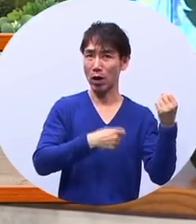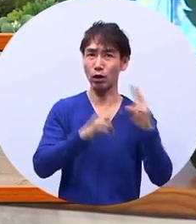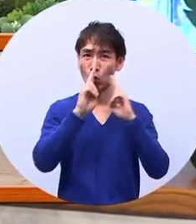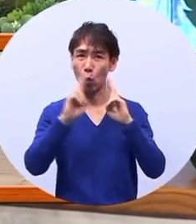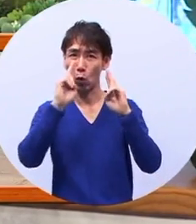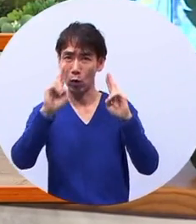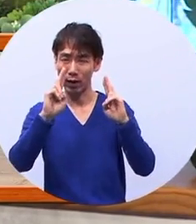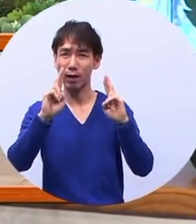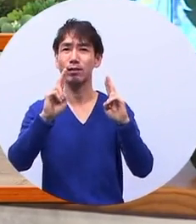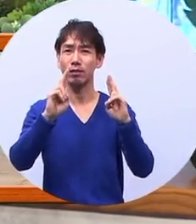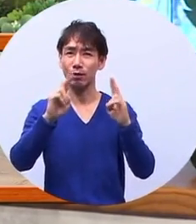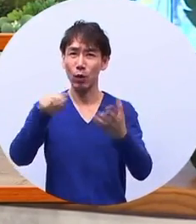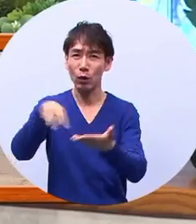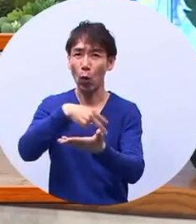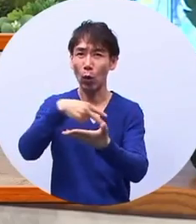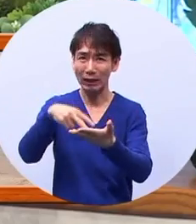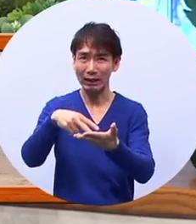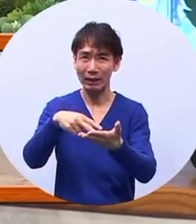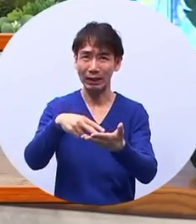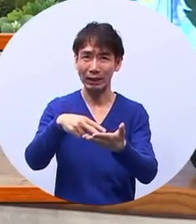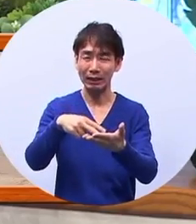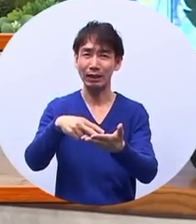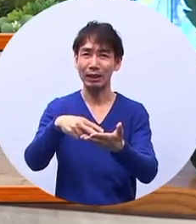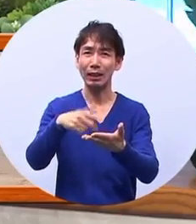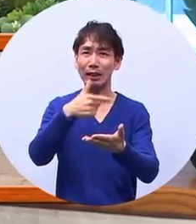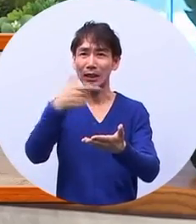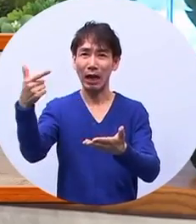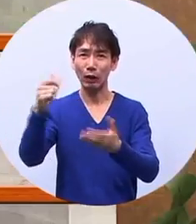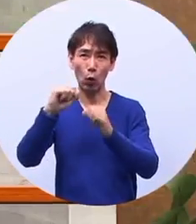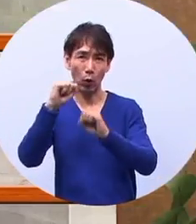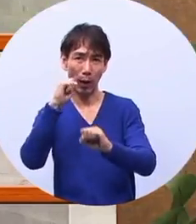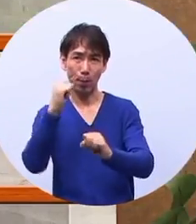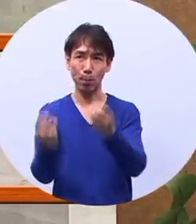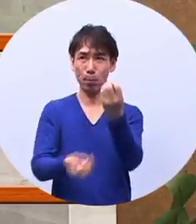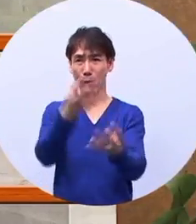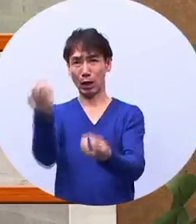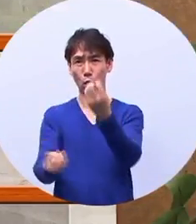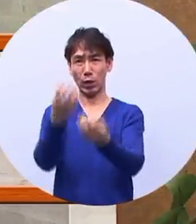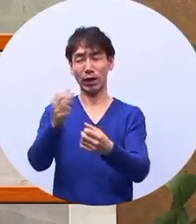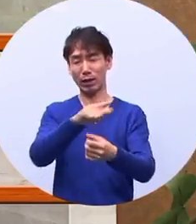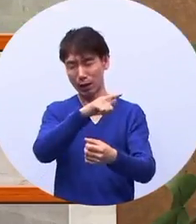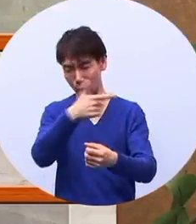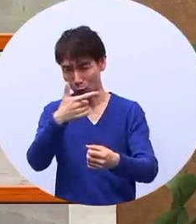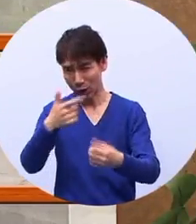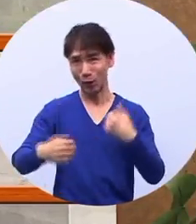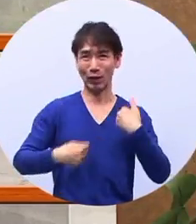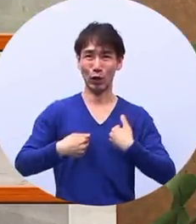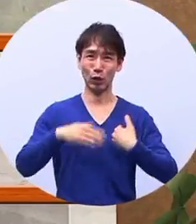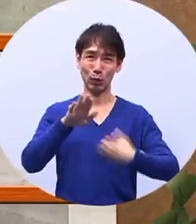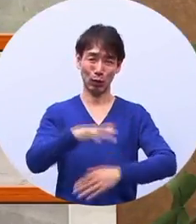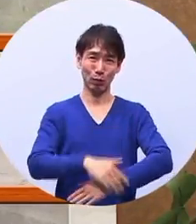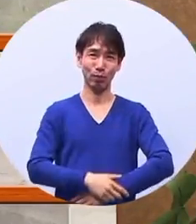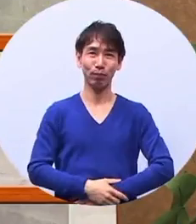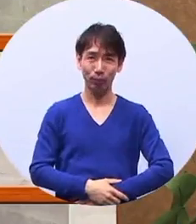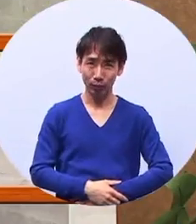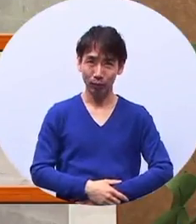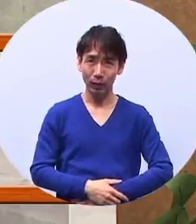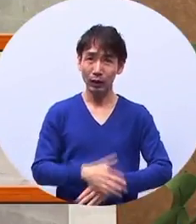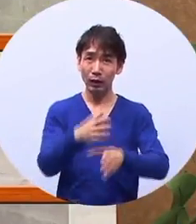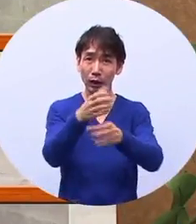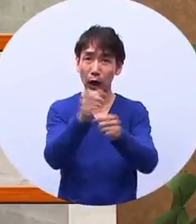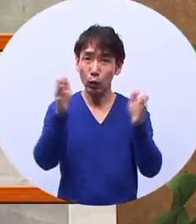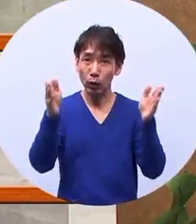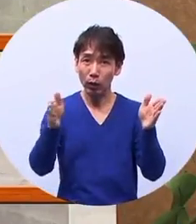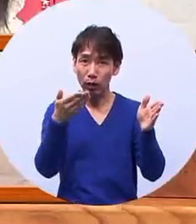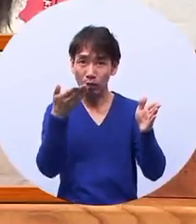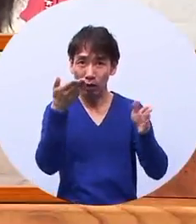に大道芸などですね、そういったもので楽しめる、イベントが盛りだくさんです。 それは楽しみですね。ちなみに期間はどのくらい開